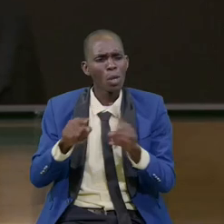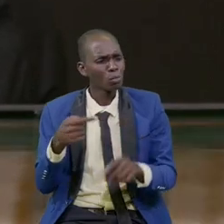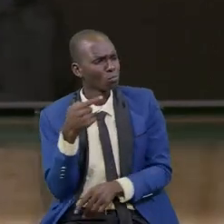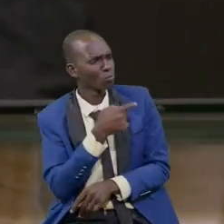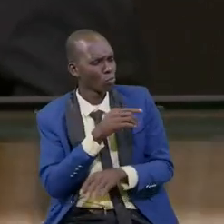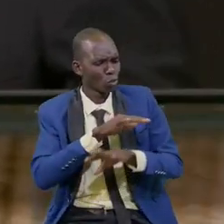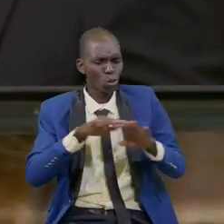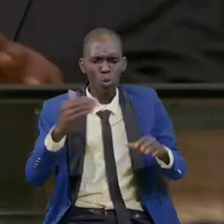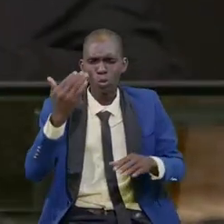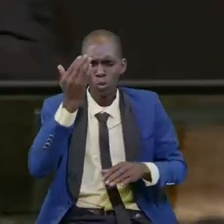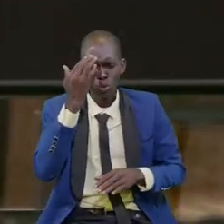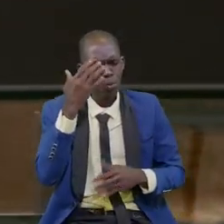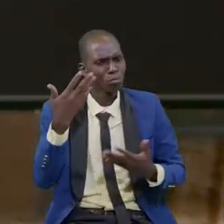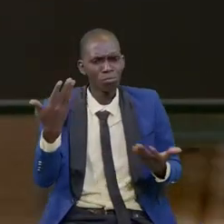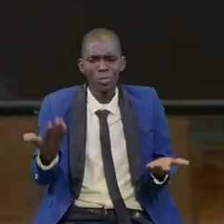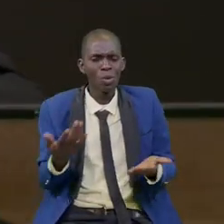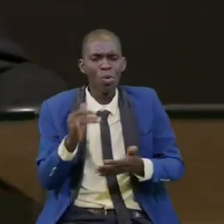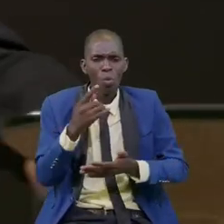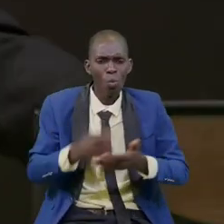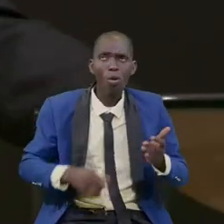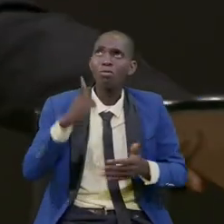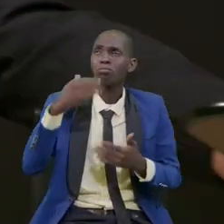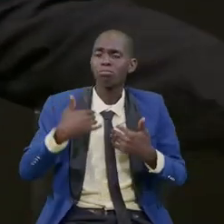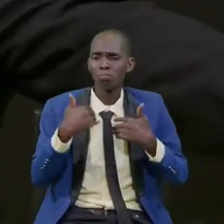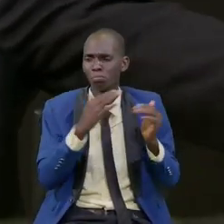qui ne connaît pas